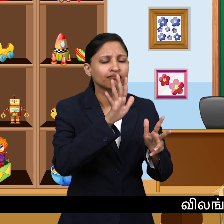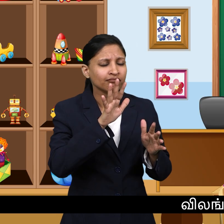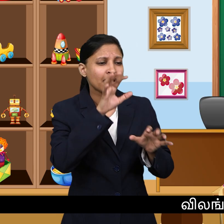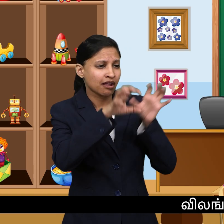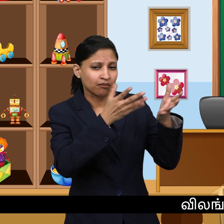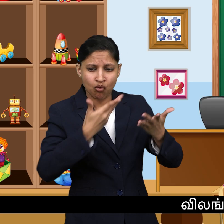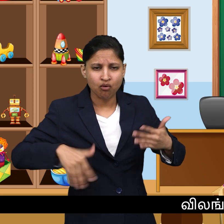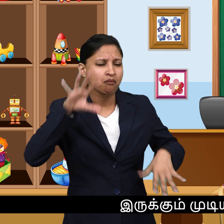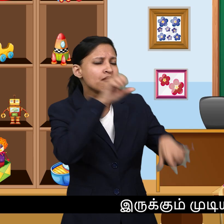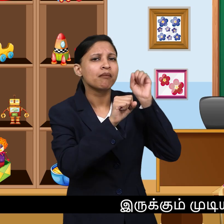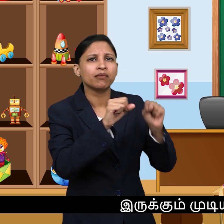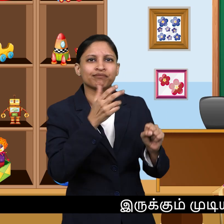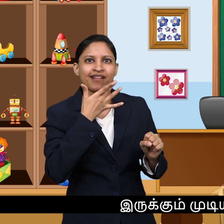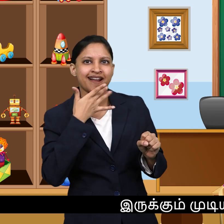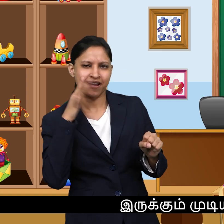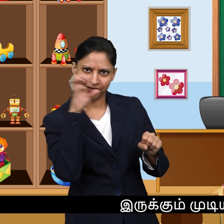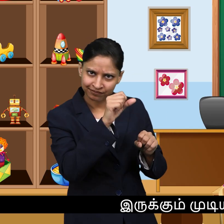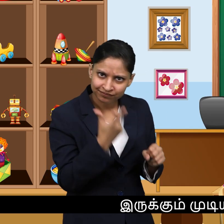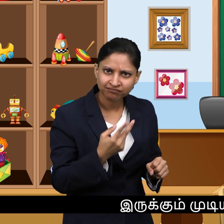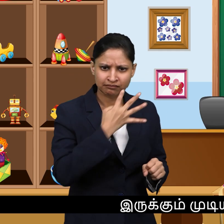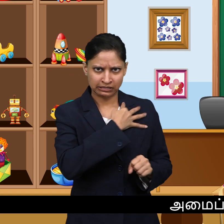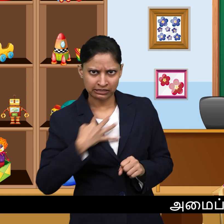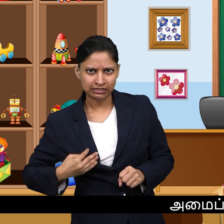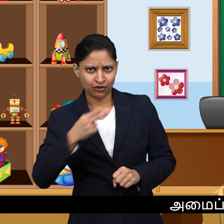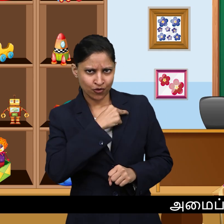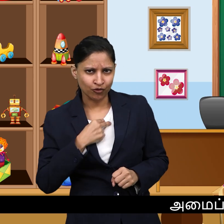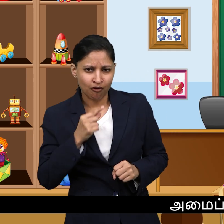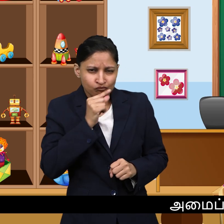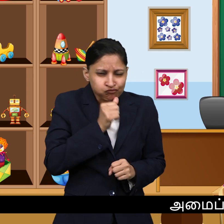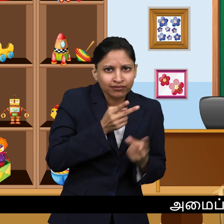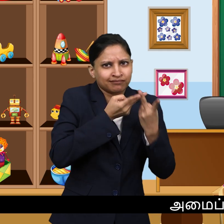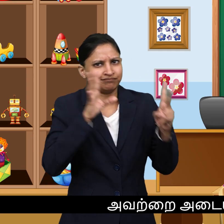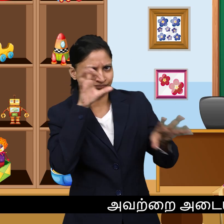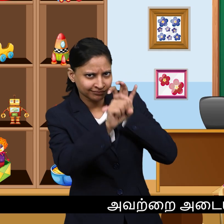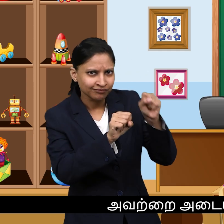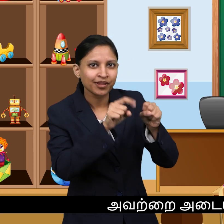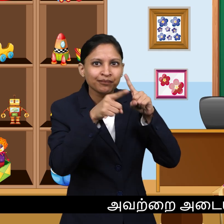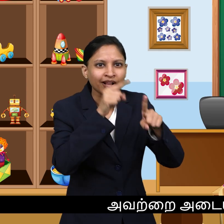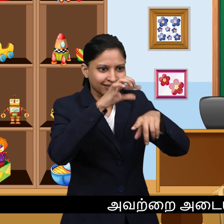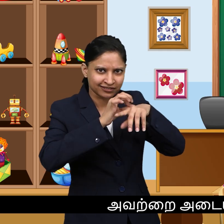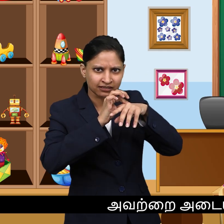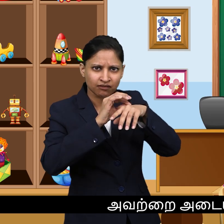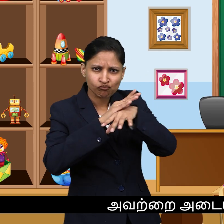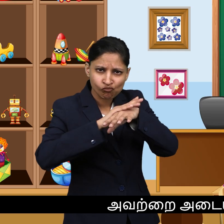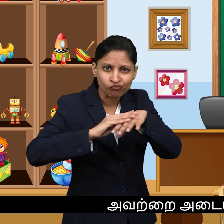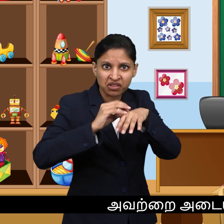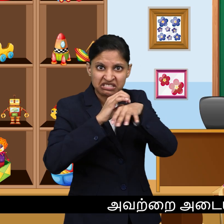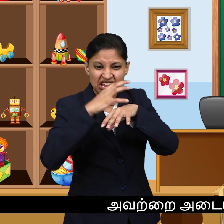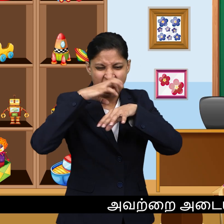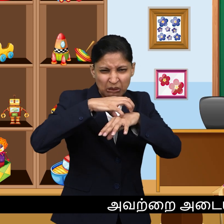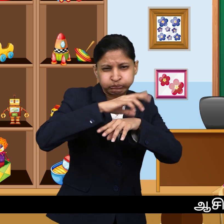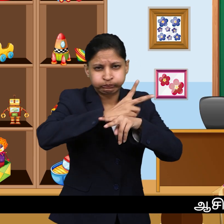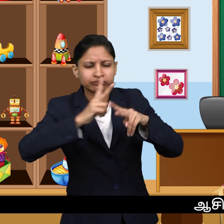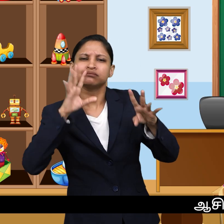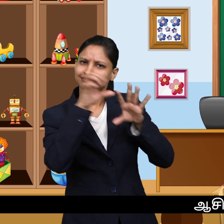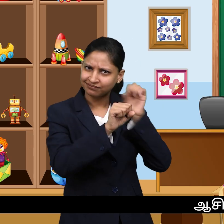விலங்குகளின் தோலில் இருக்கும் முடியின் நிறம், வடிவம் மற்றும் அமைப்பை பார்த்து நாம் அவற்றை அடையாளம் காண முடியும்